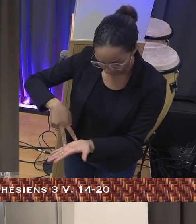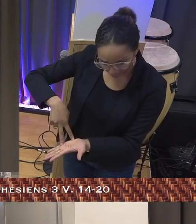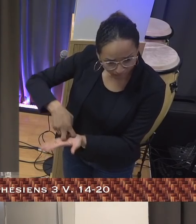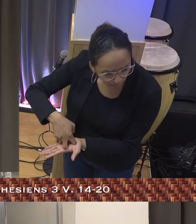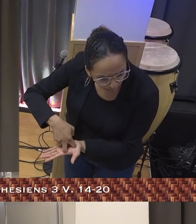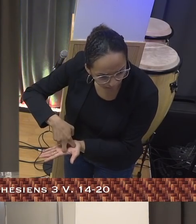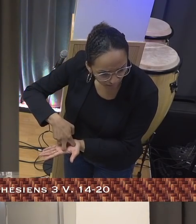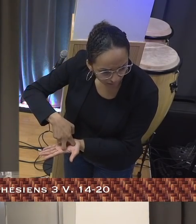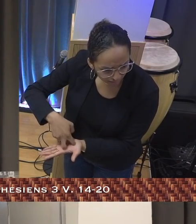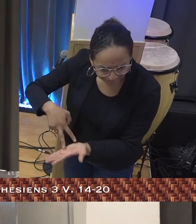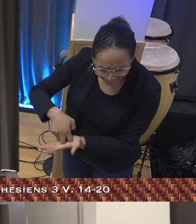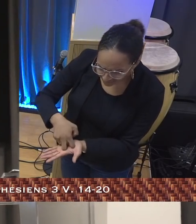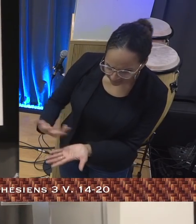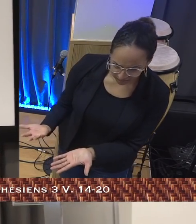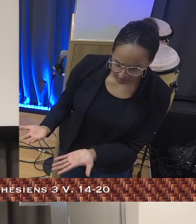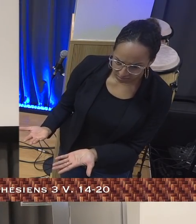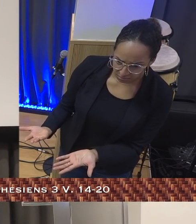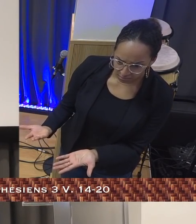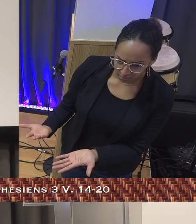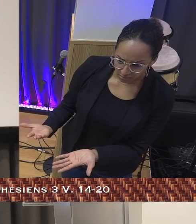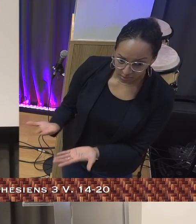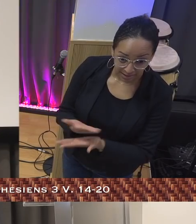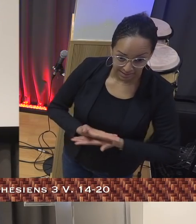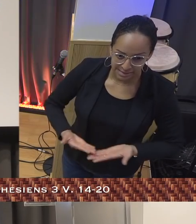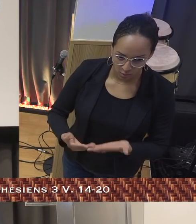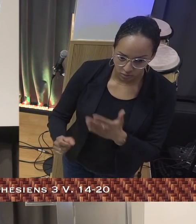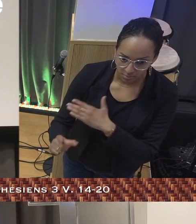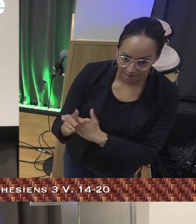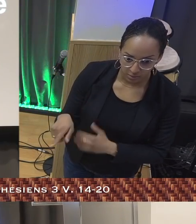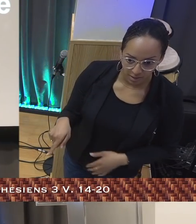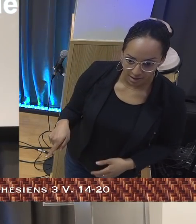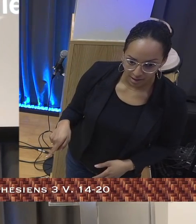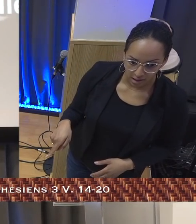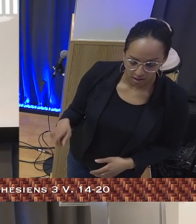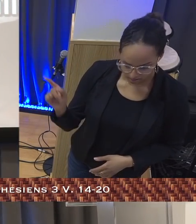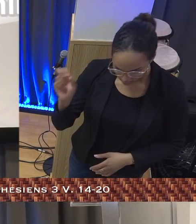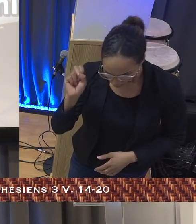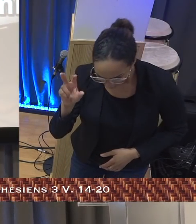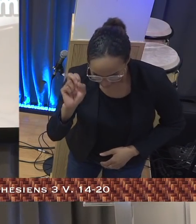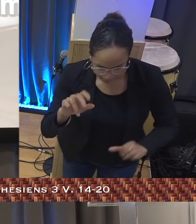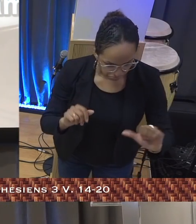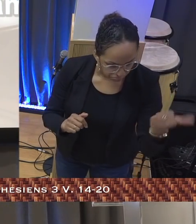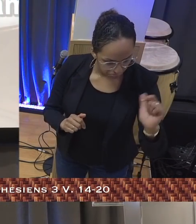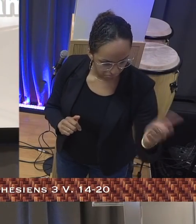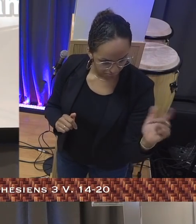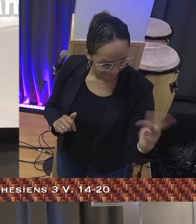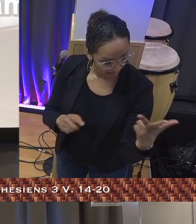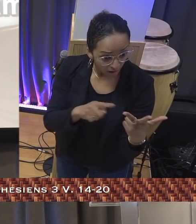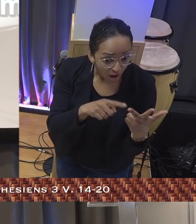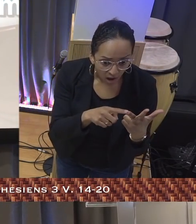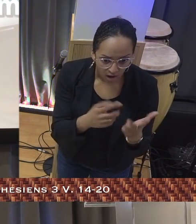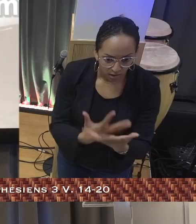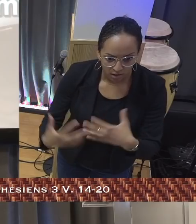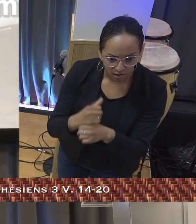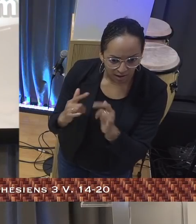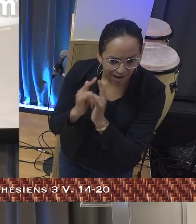fléchit les genoux parce qu'on est dans un contexte un petit peu particulier. Après son 3e voyage missionnaire, il fonde cette église et on est plus dans